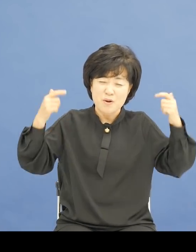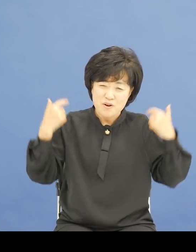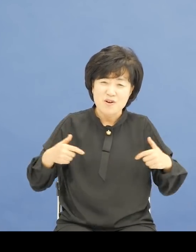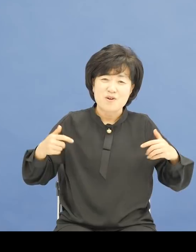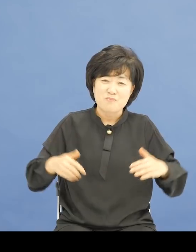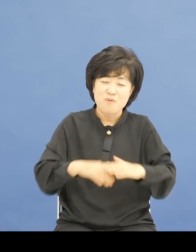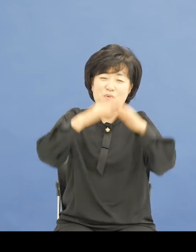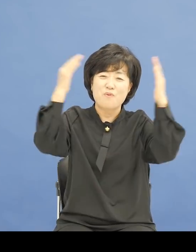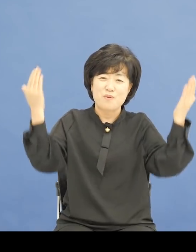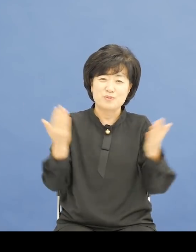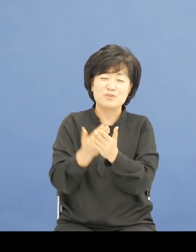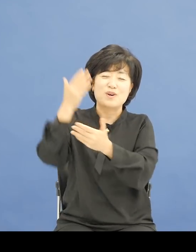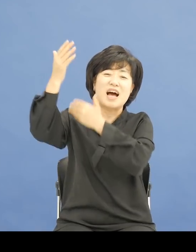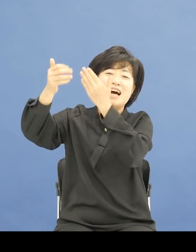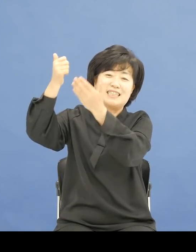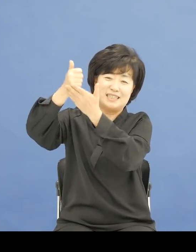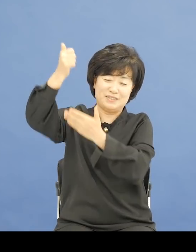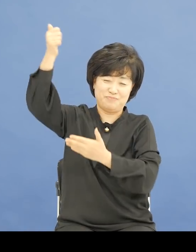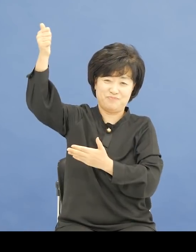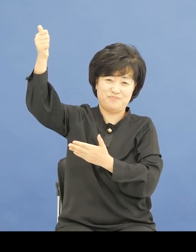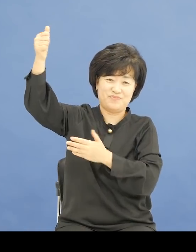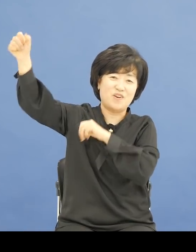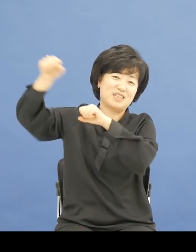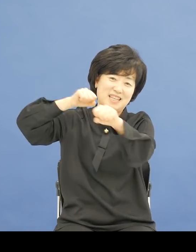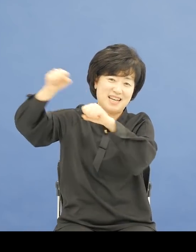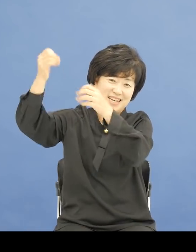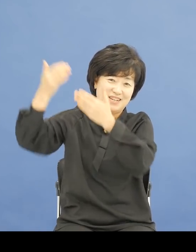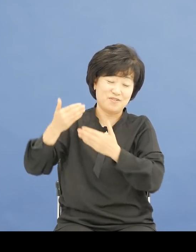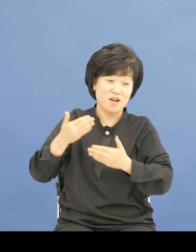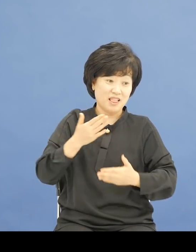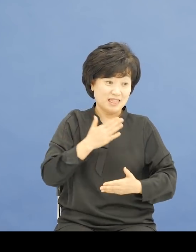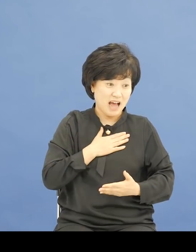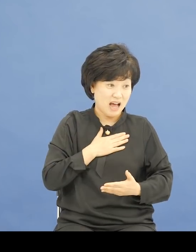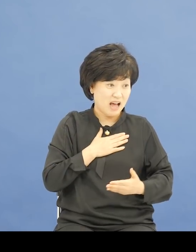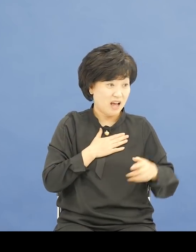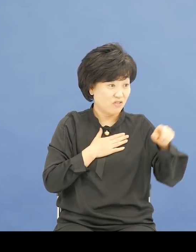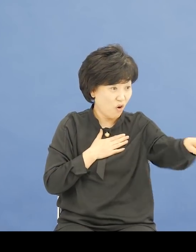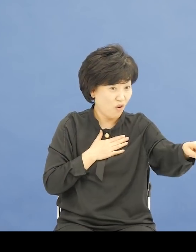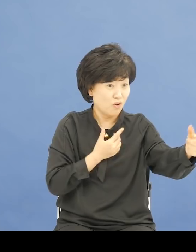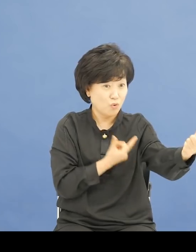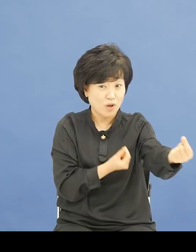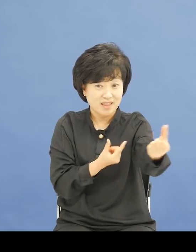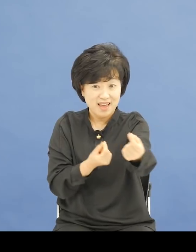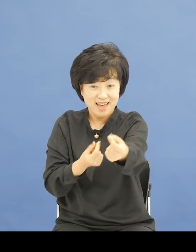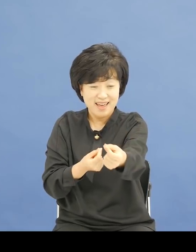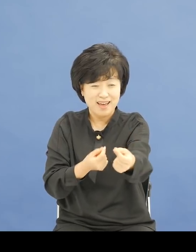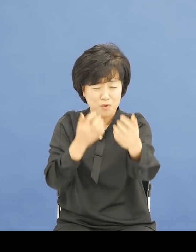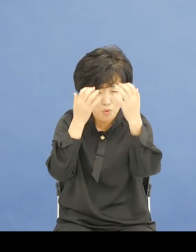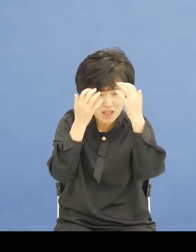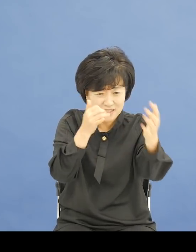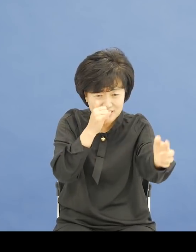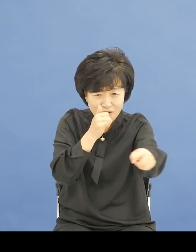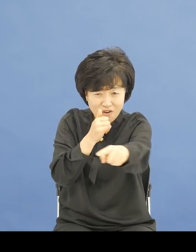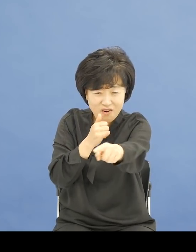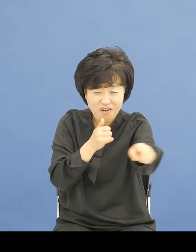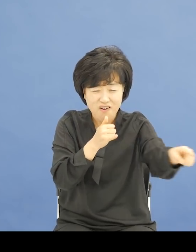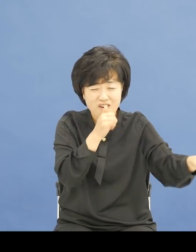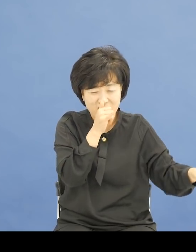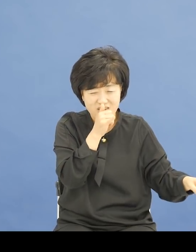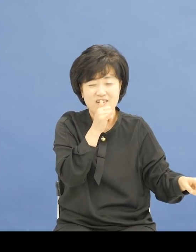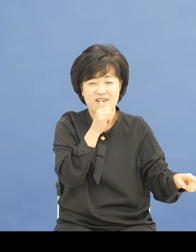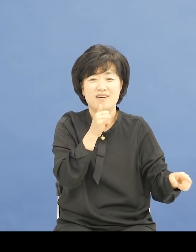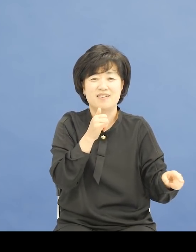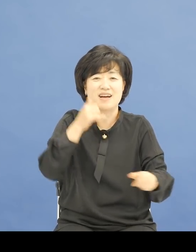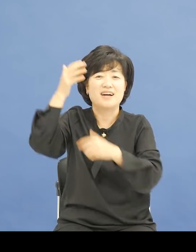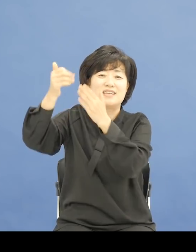me가 아니라 모두 맞아요. 다였구나. 나만 모르고 있었을 뿐이지 다 겪고 있던 일이었구나를 많은 또 우리 젊은이들과 많은